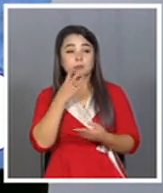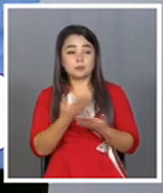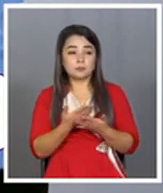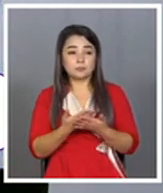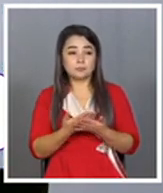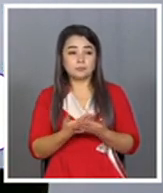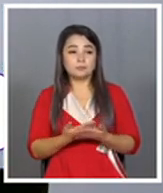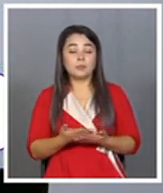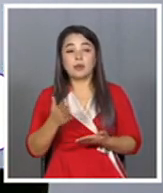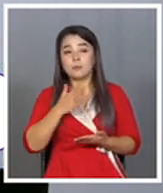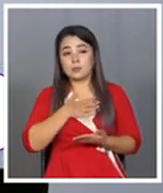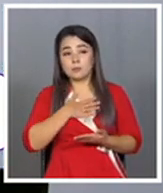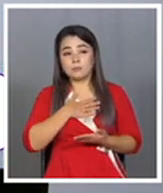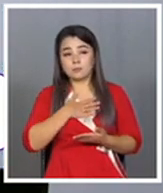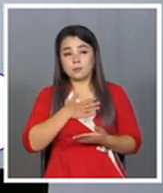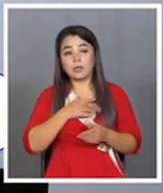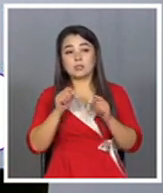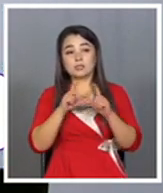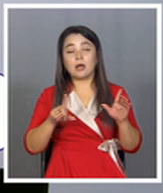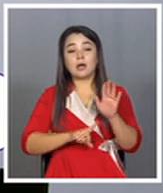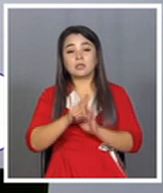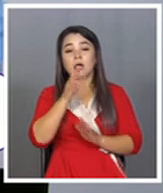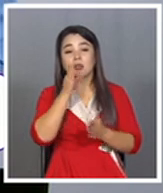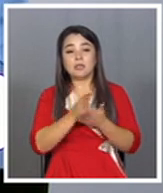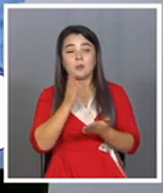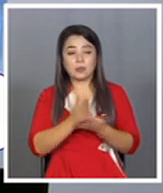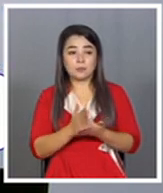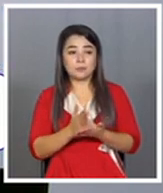сұраймын. Мен сабақ басталған кезде айтқан